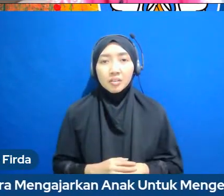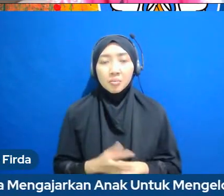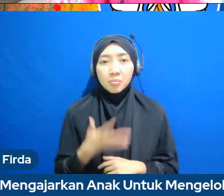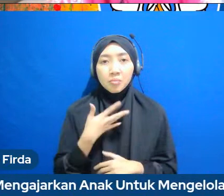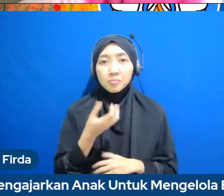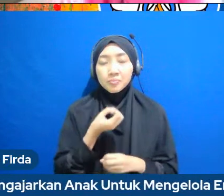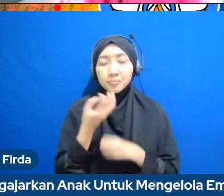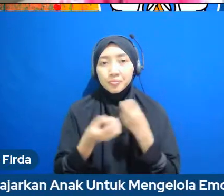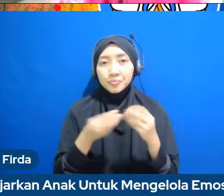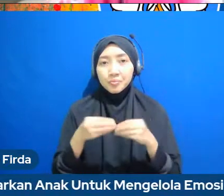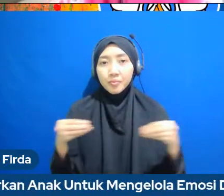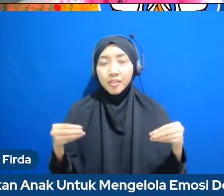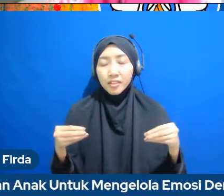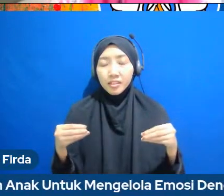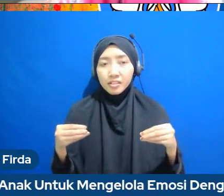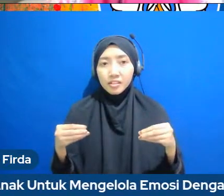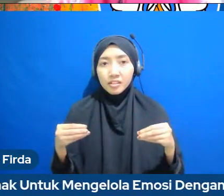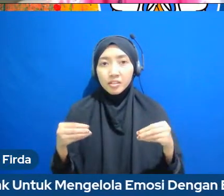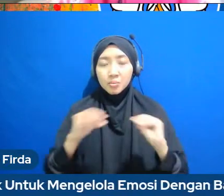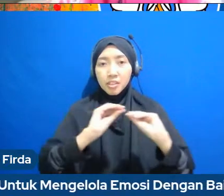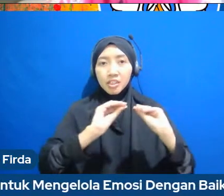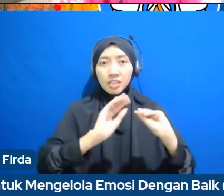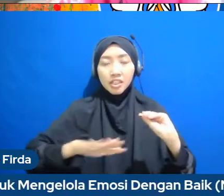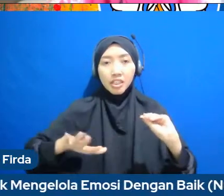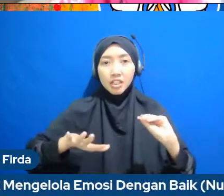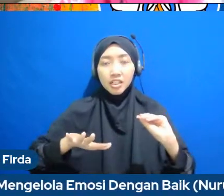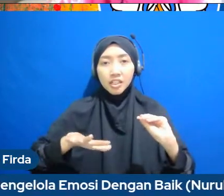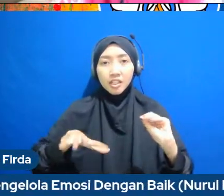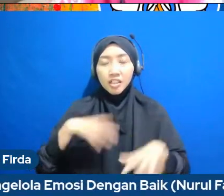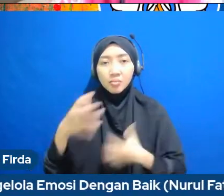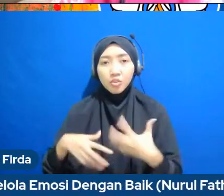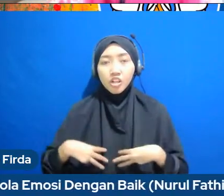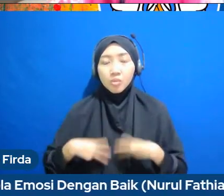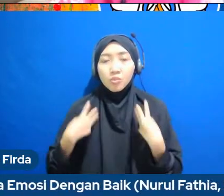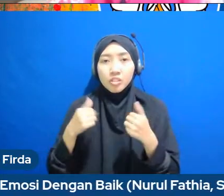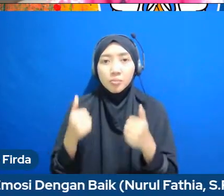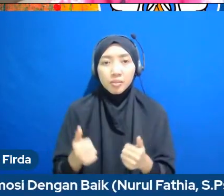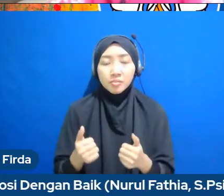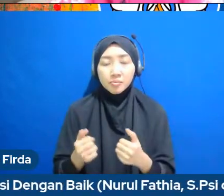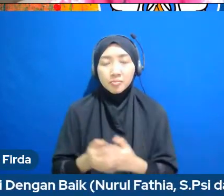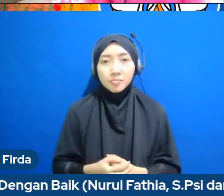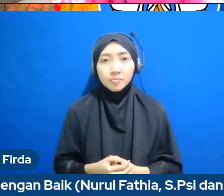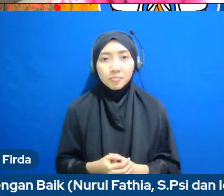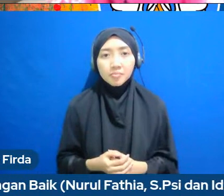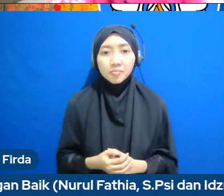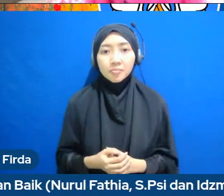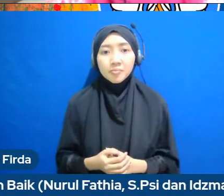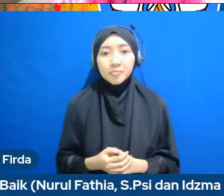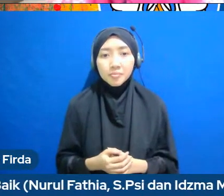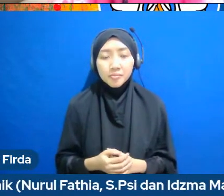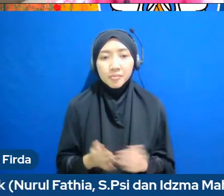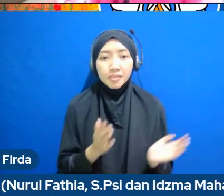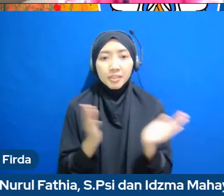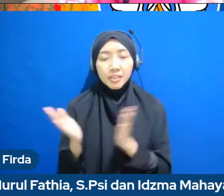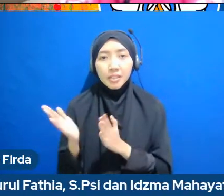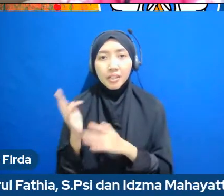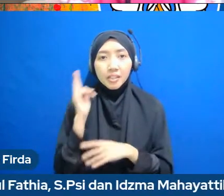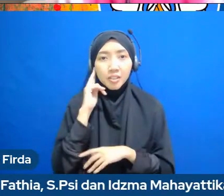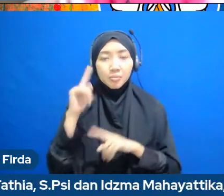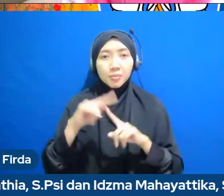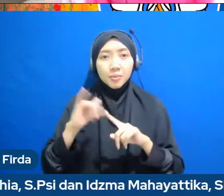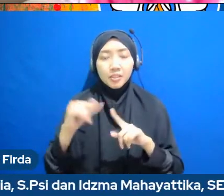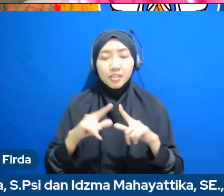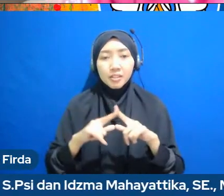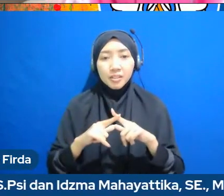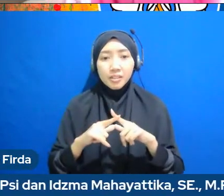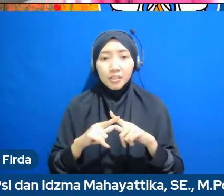menyampaikan materi mengajar anak mengelola emosi dengan baik. Nah, pada Ibu Katia silahkan dipersilahkan. Untuk